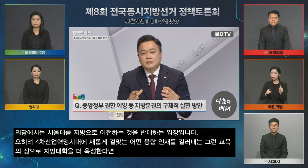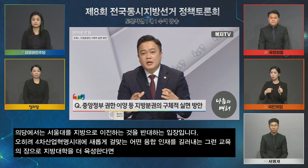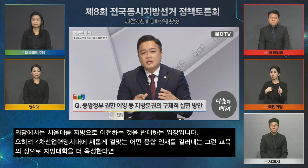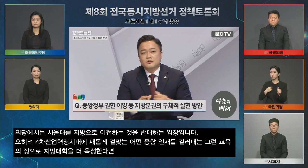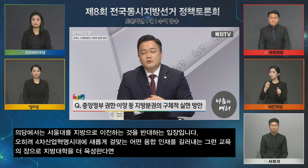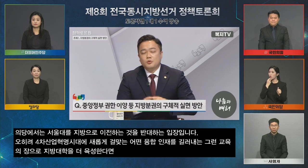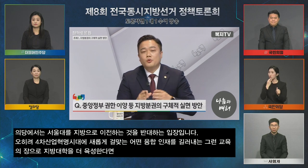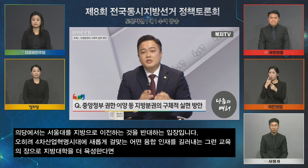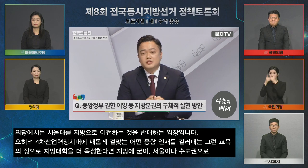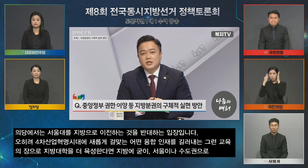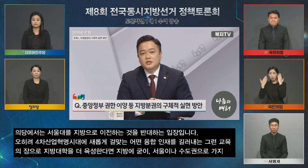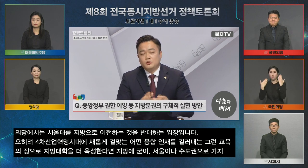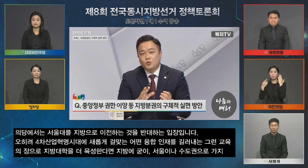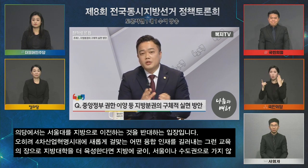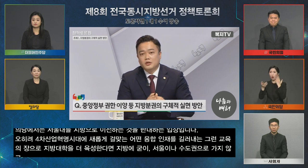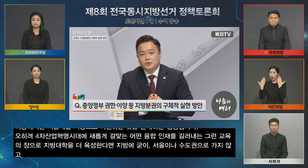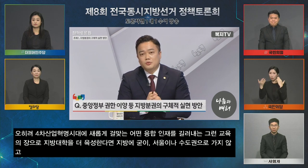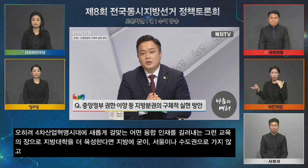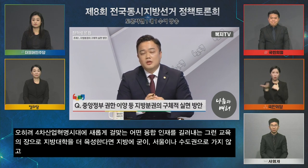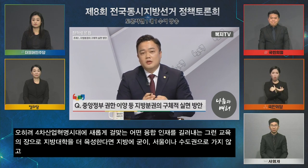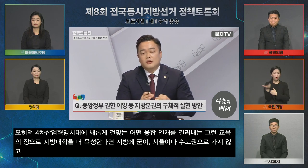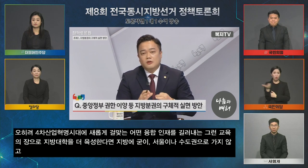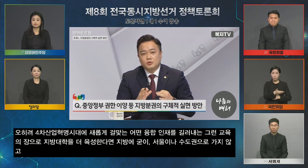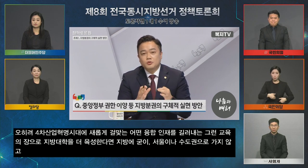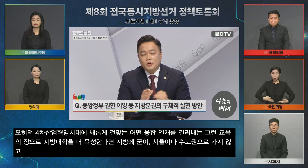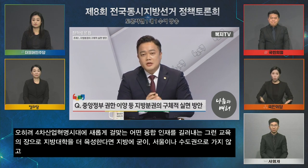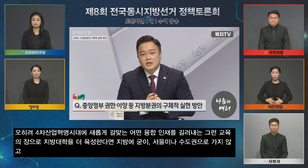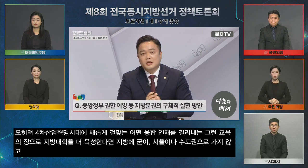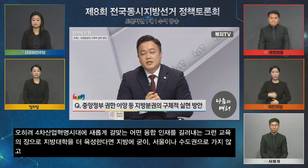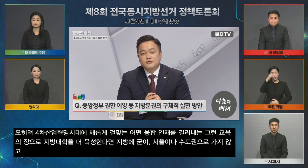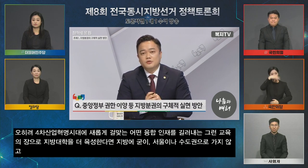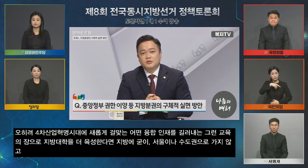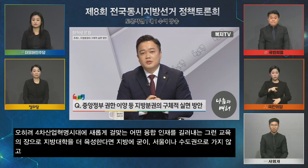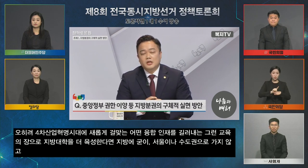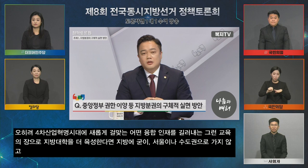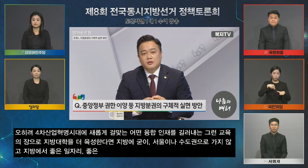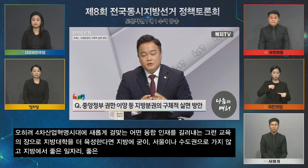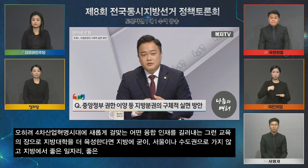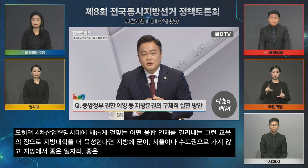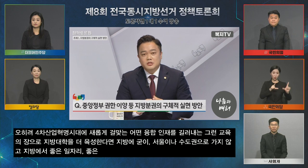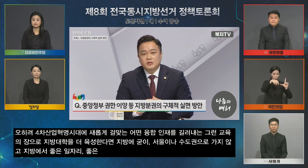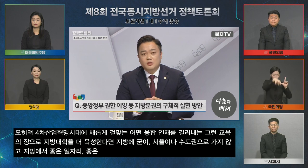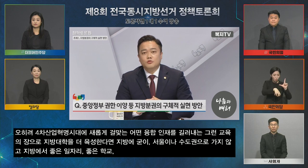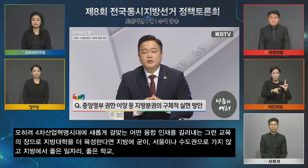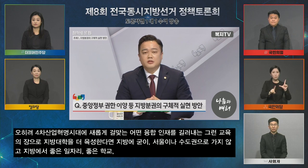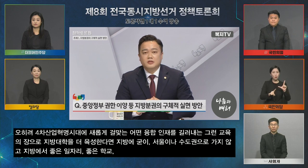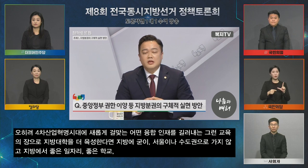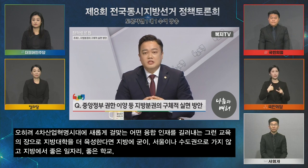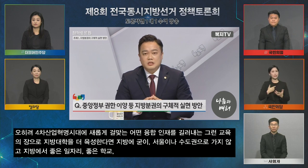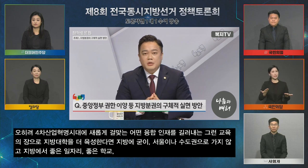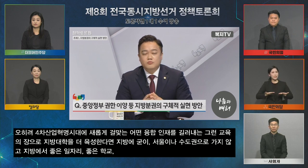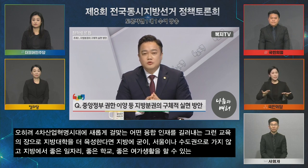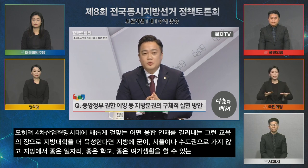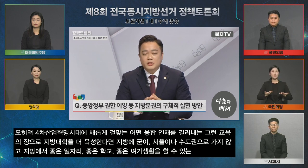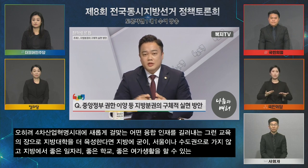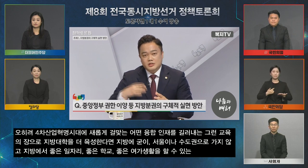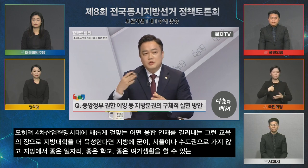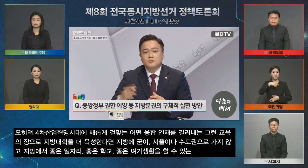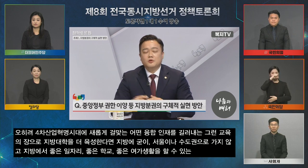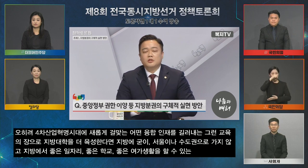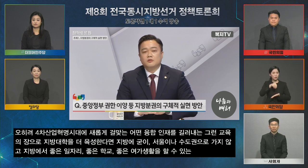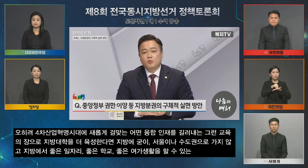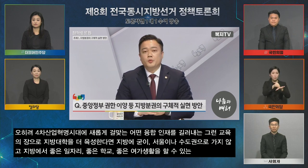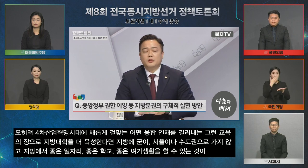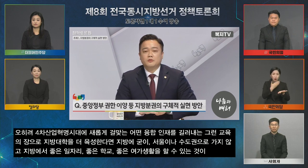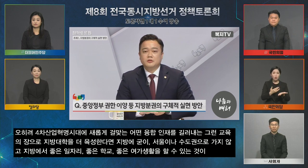지방에서 좋은 일자리, 좋은 학교, 좋은 여가 생활을 할 수 있는 것이 결국에는 지방분권의